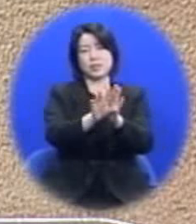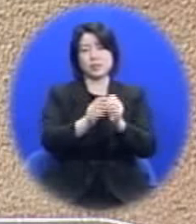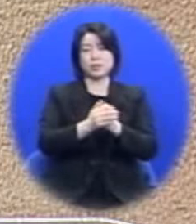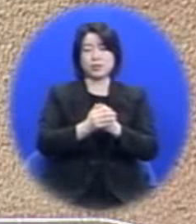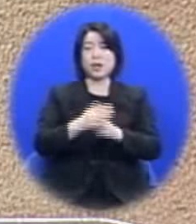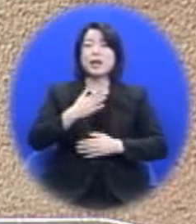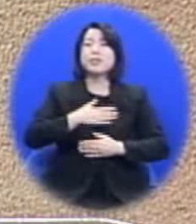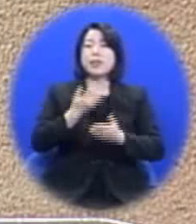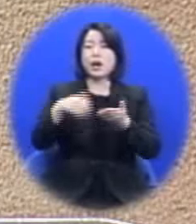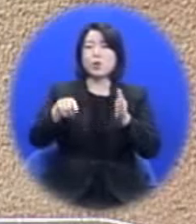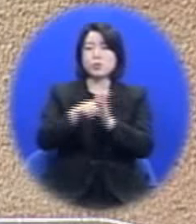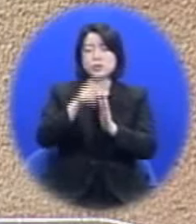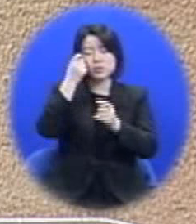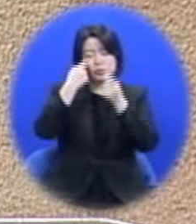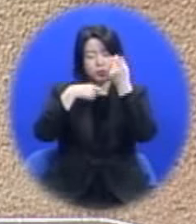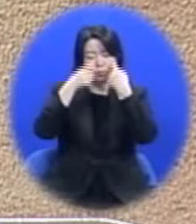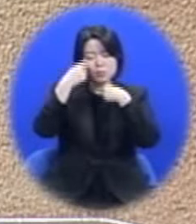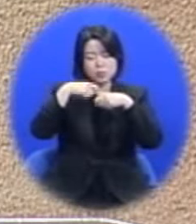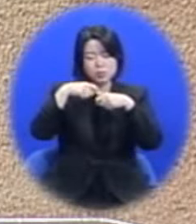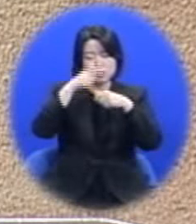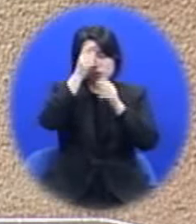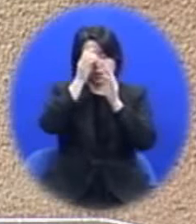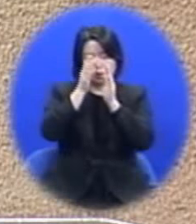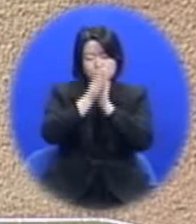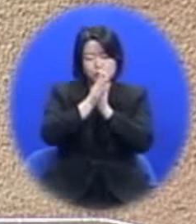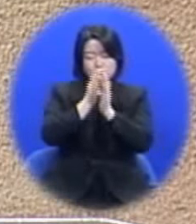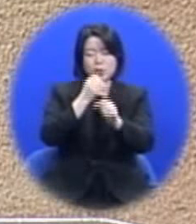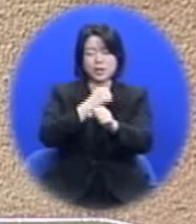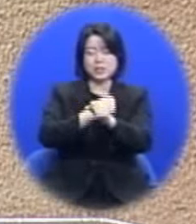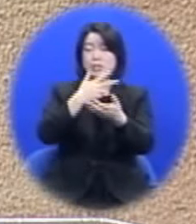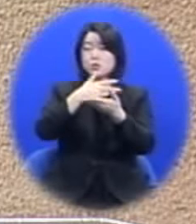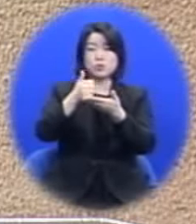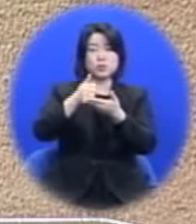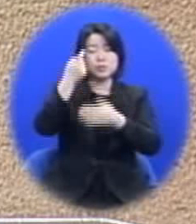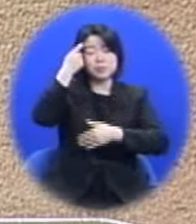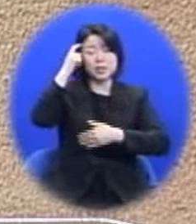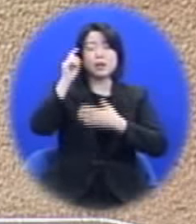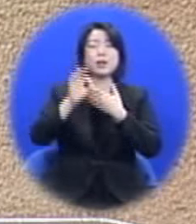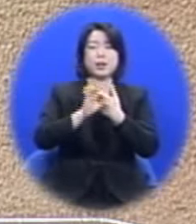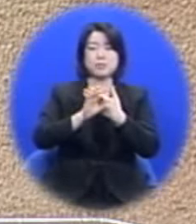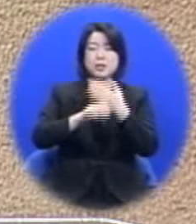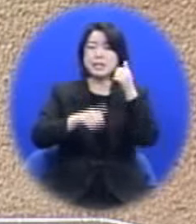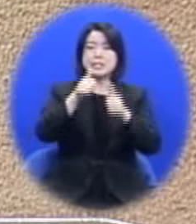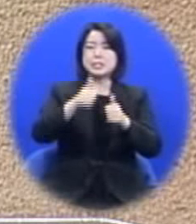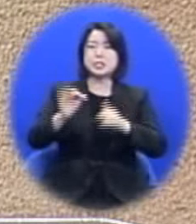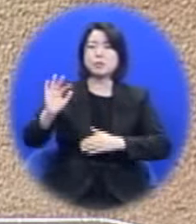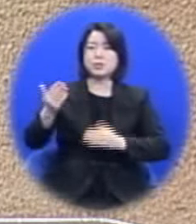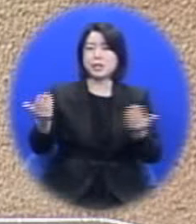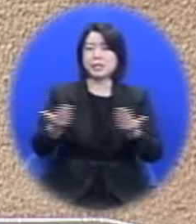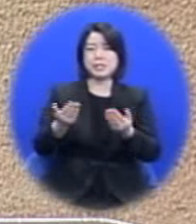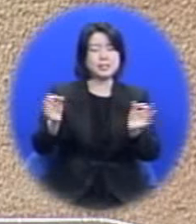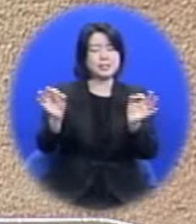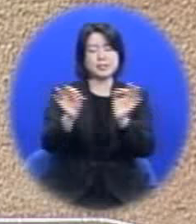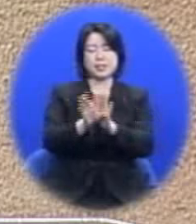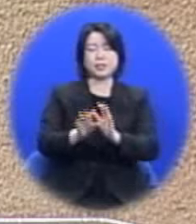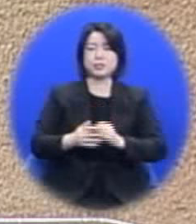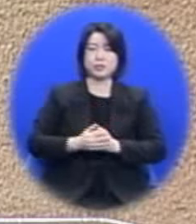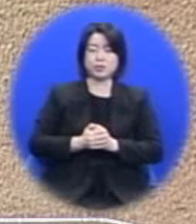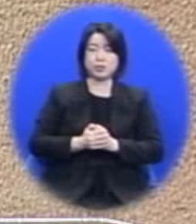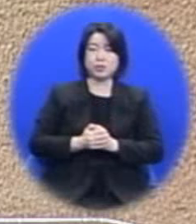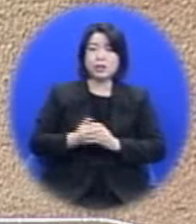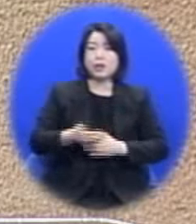그렇게 눈물로 기도하신 주님을 바라보면 시험될 일 없어져요.